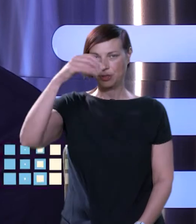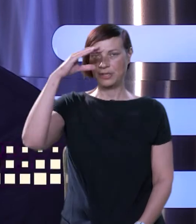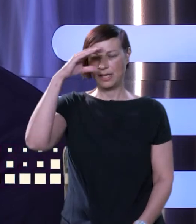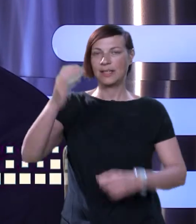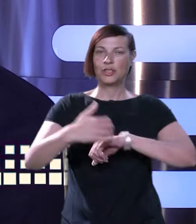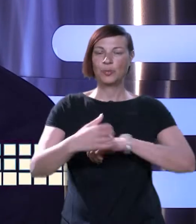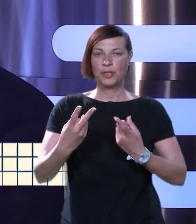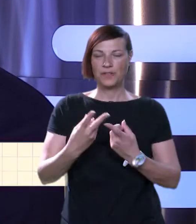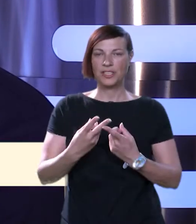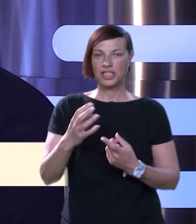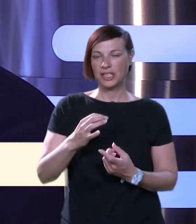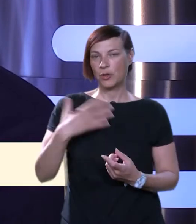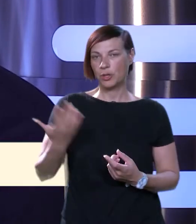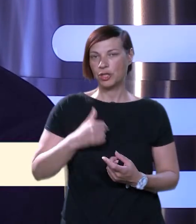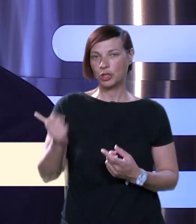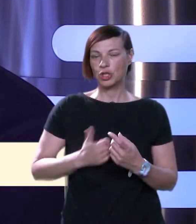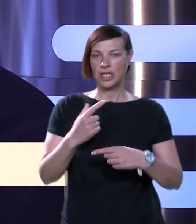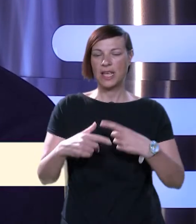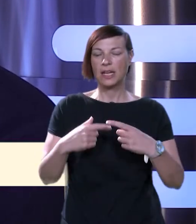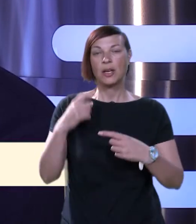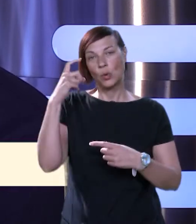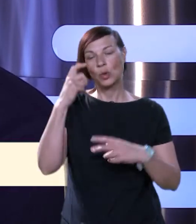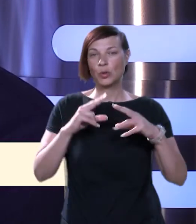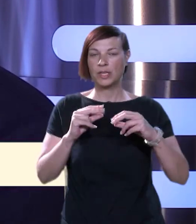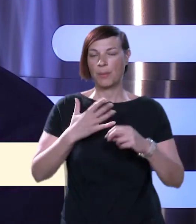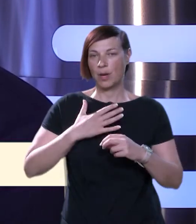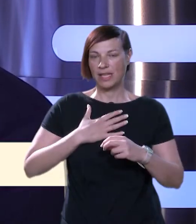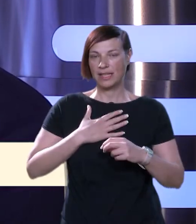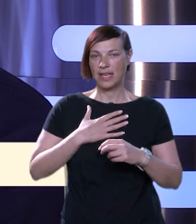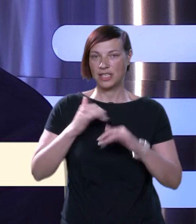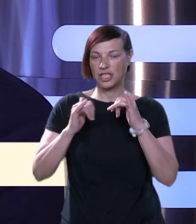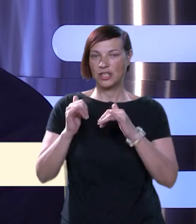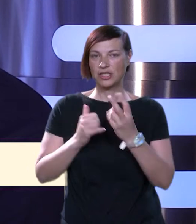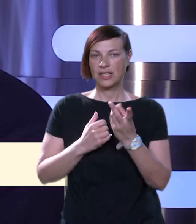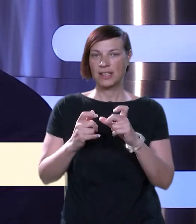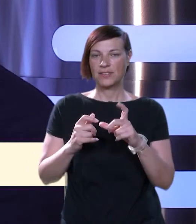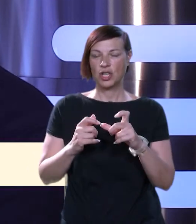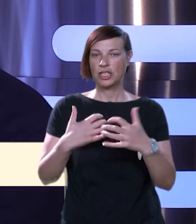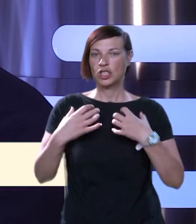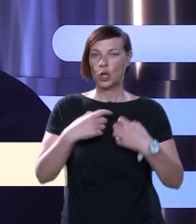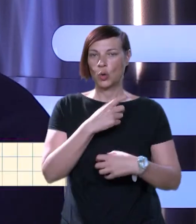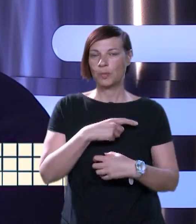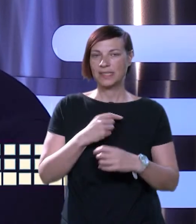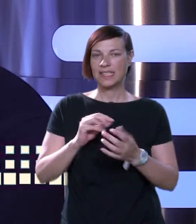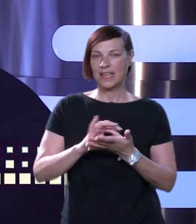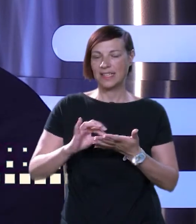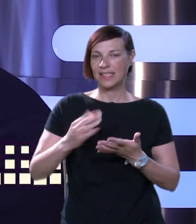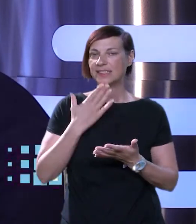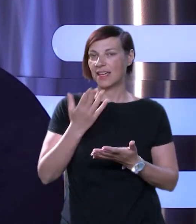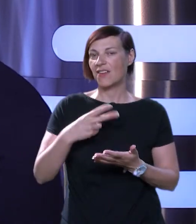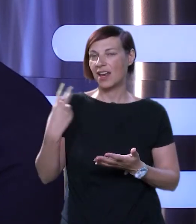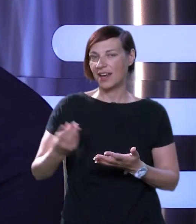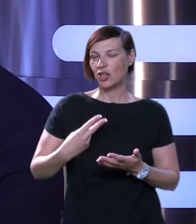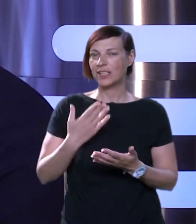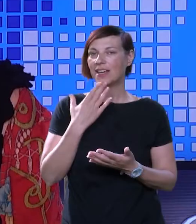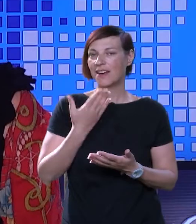Poštovani gledatelji Dubrovačke televizije, dobrodošli u još jedan kulturni razgovor. Moja današnja gošća je Nina Violić, glumica, redateljica. Hvala na